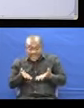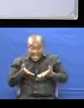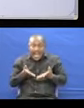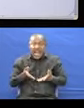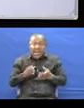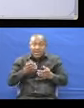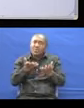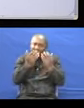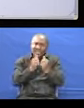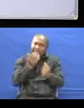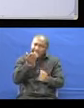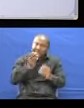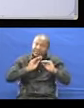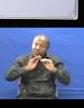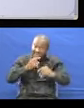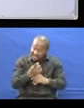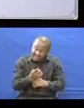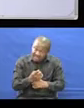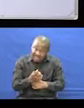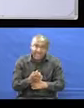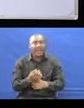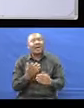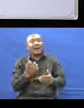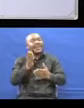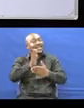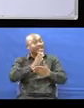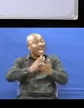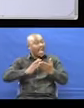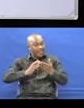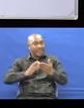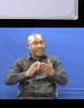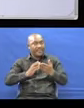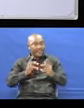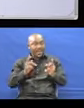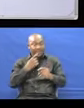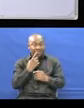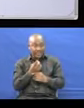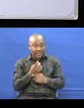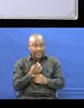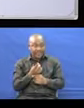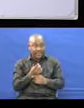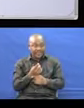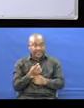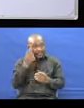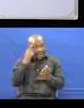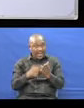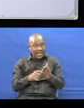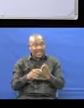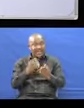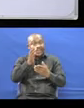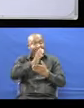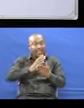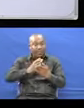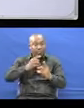niwafundishe nini sasa? Nataka kuwafundisha sehemu kama nilivyosema, lakini sehemu kufanyaje? Sehemu